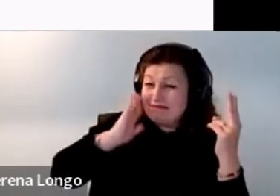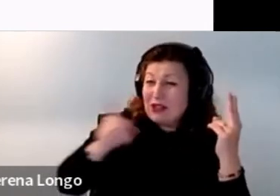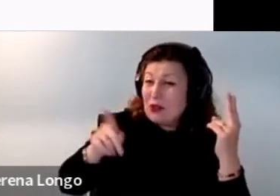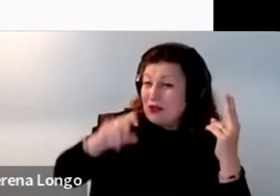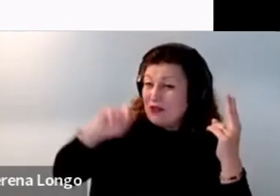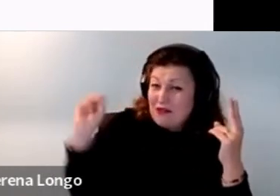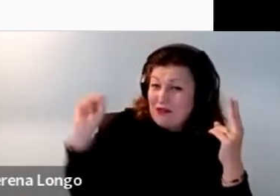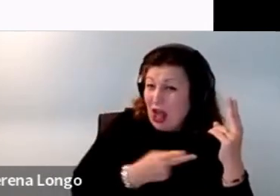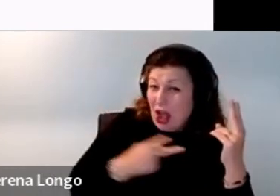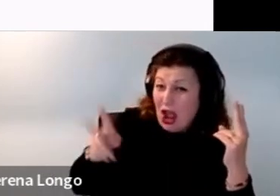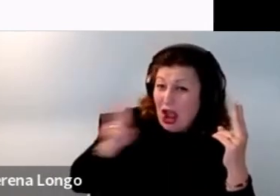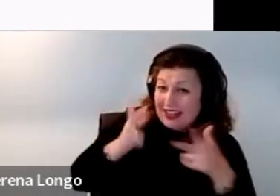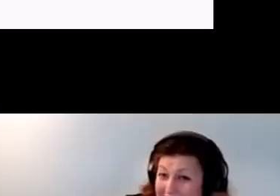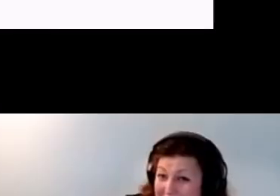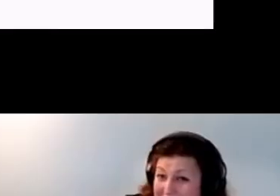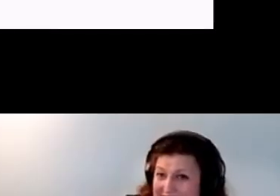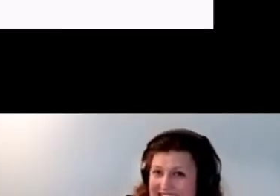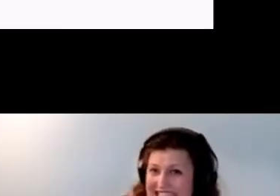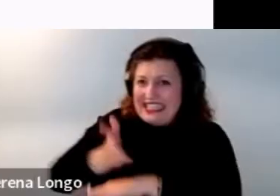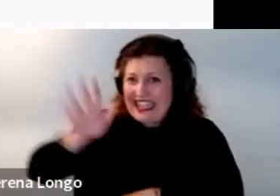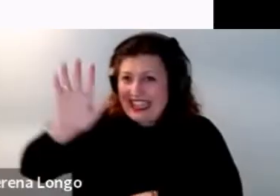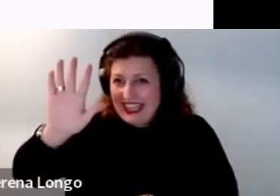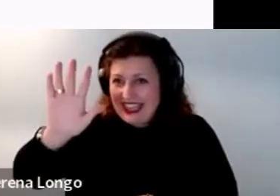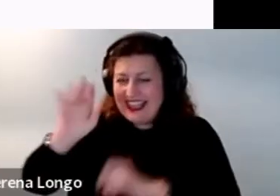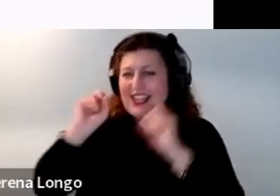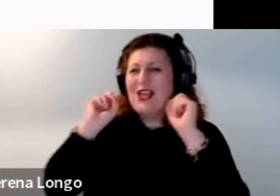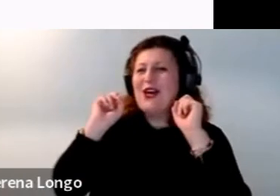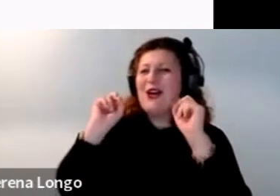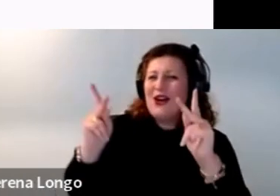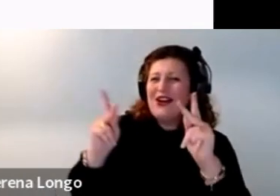andare troppo veloce, intervieni a gamba tesa,